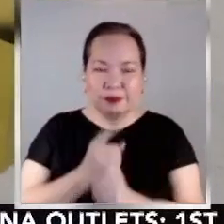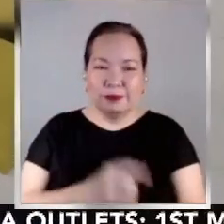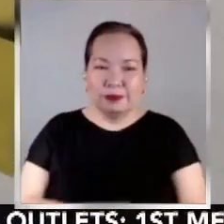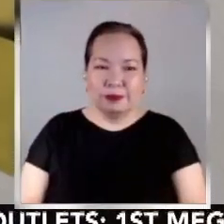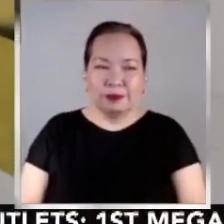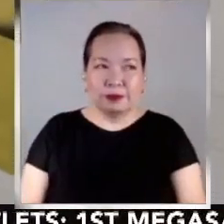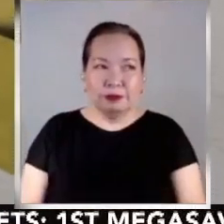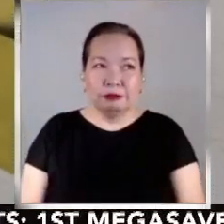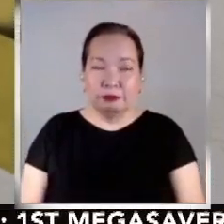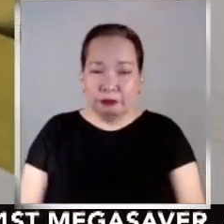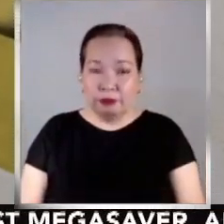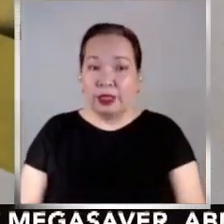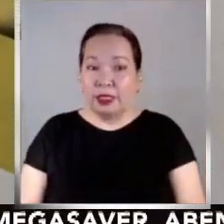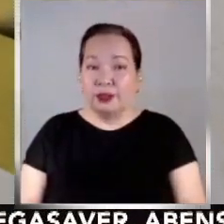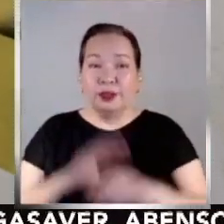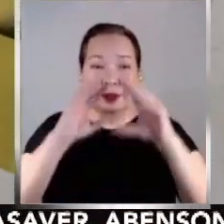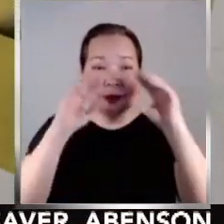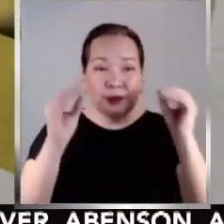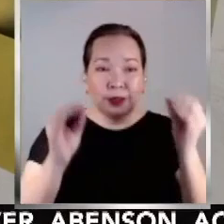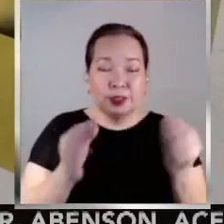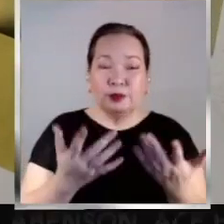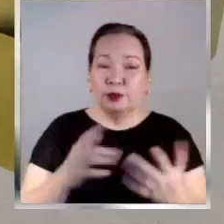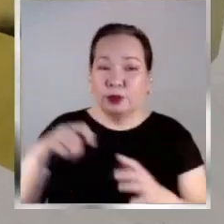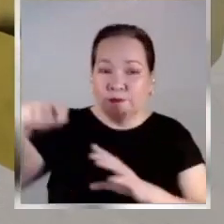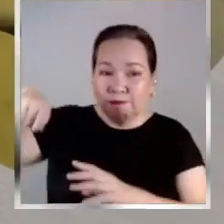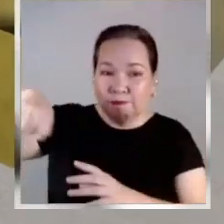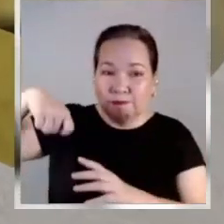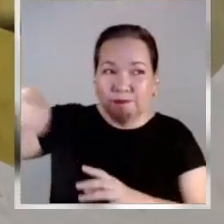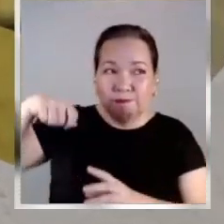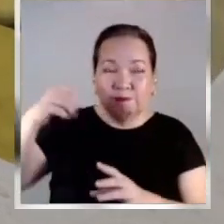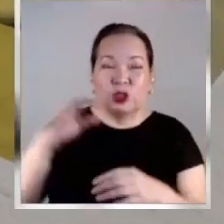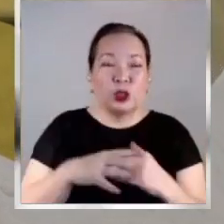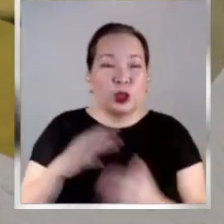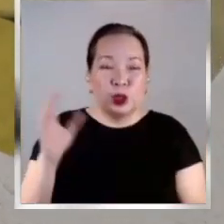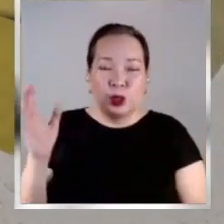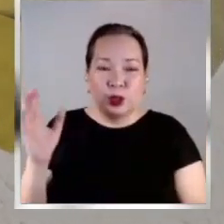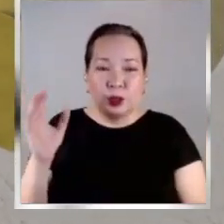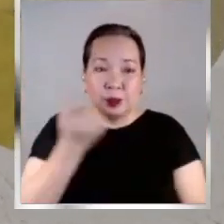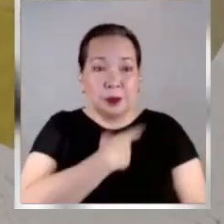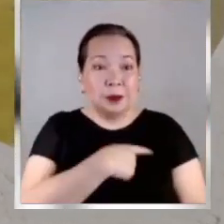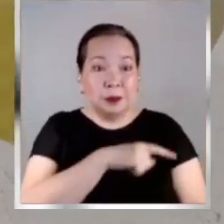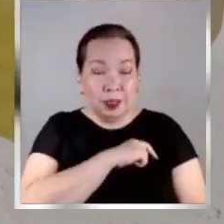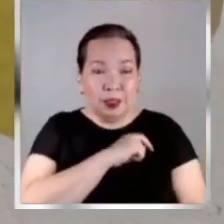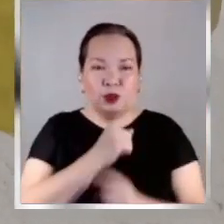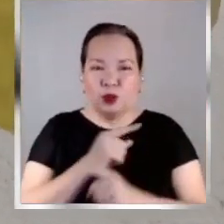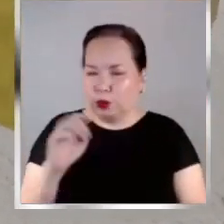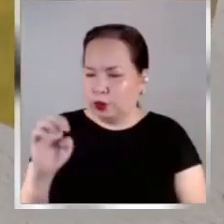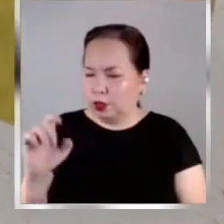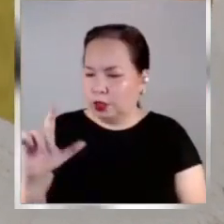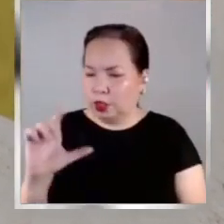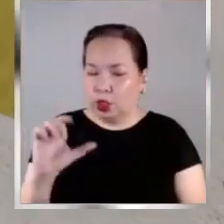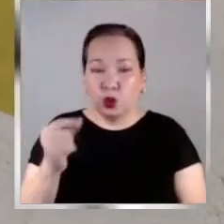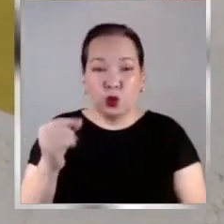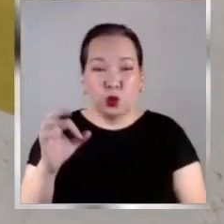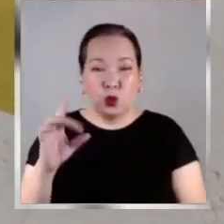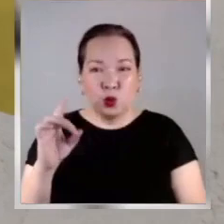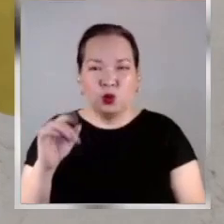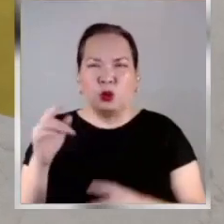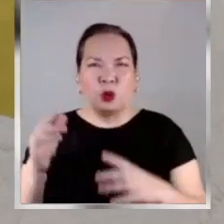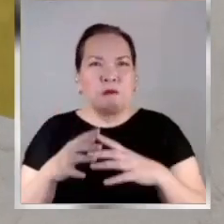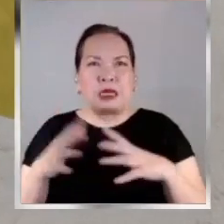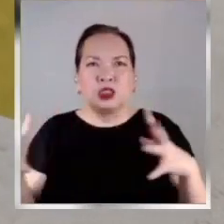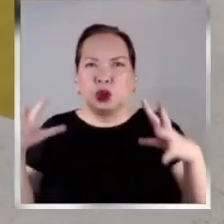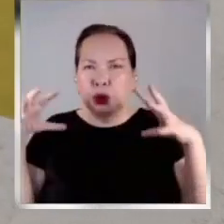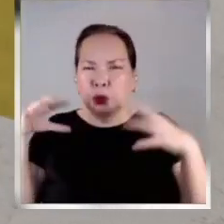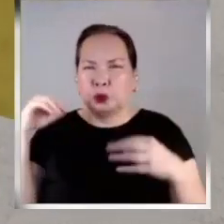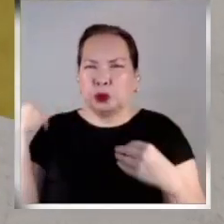Ang Christmas lottery tradition sa Espanya na kung tawagin ay El Gordo ang tinuturi ng Guinness World Records bilang largest lottery prize fund. Ito'y